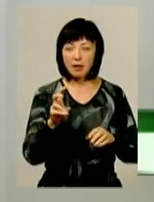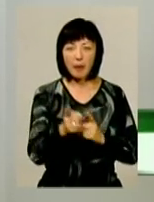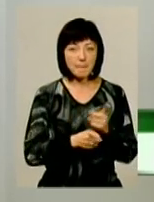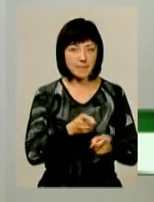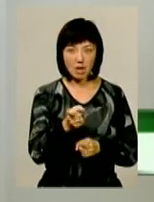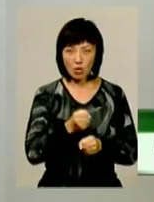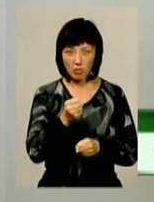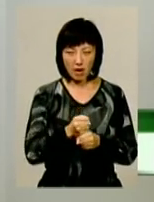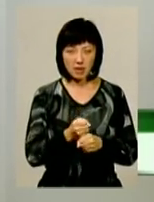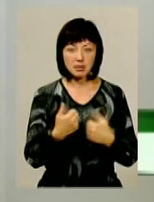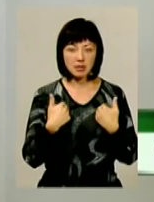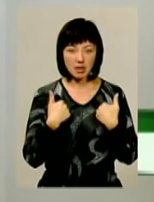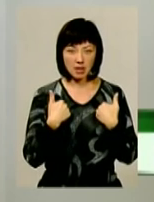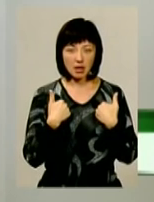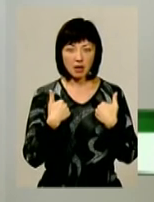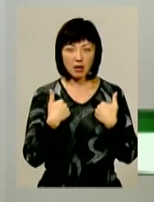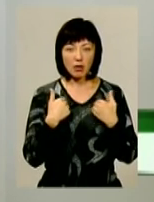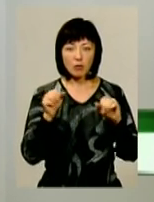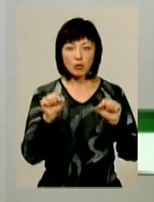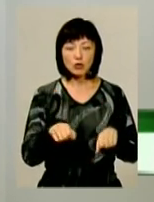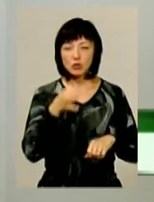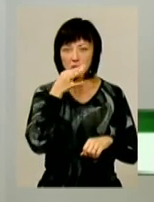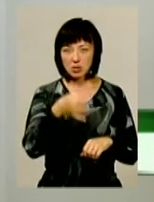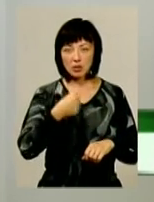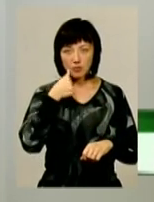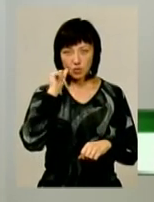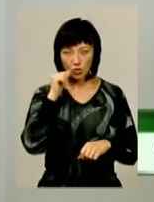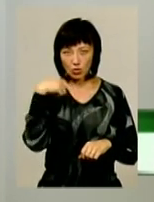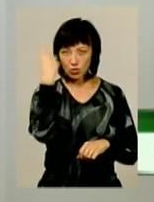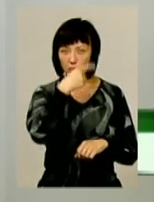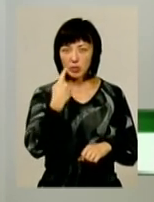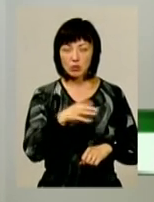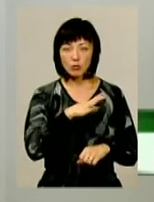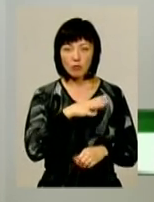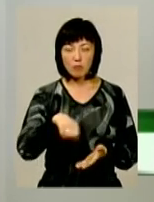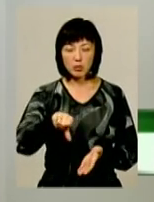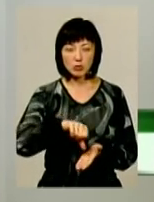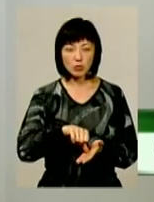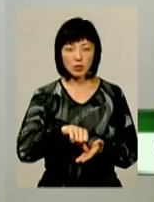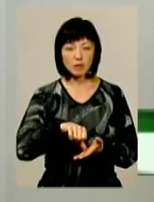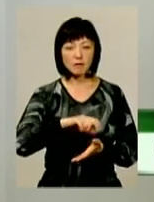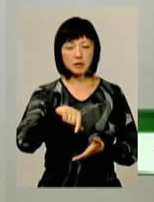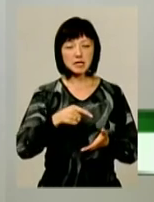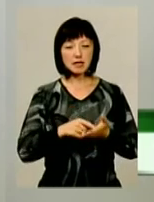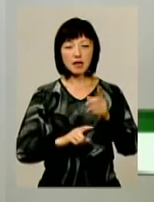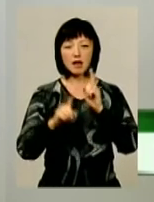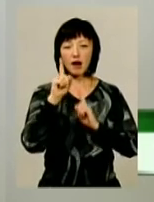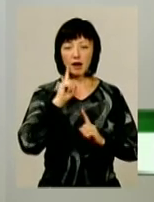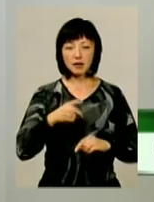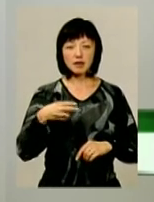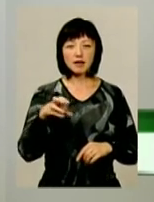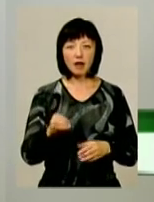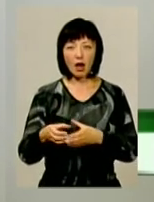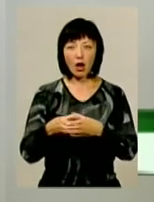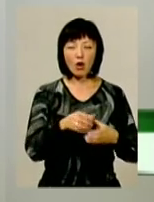переробляється. Я, до речі, можу сказати, що вчора особисто був присутній в міській раді, де